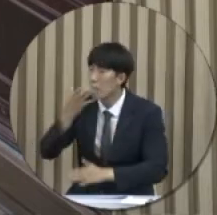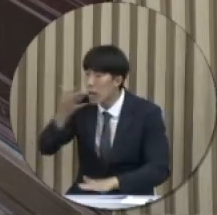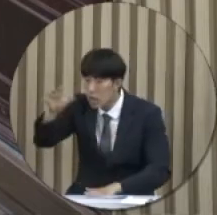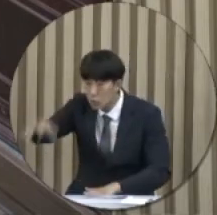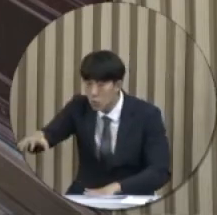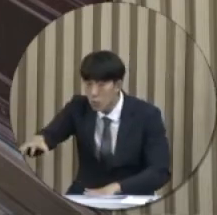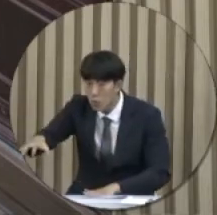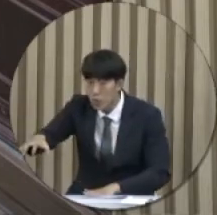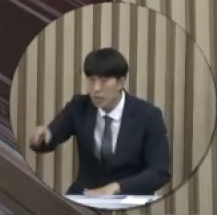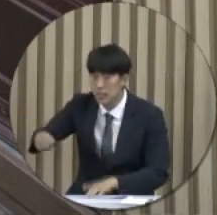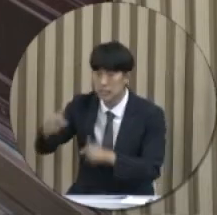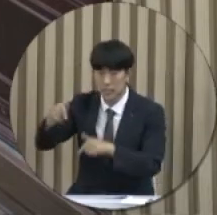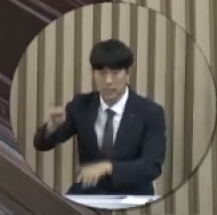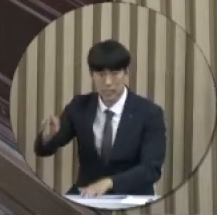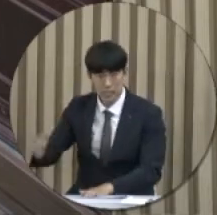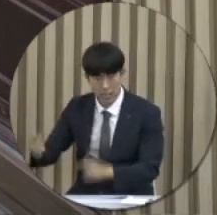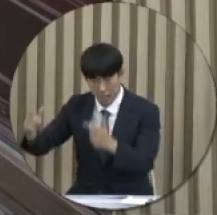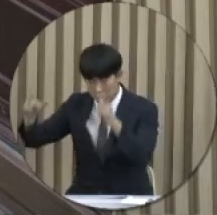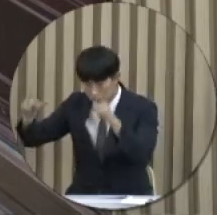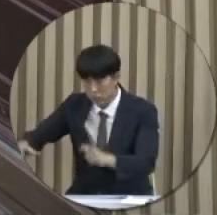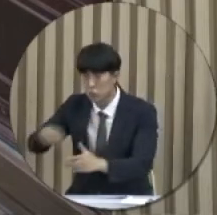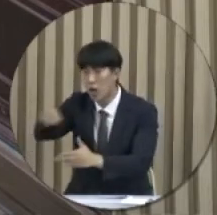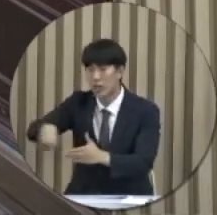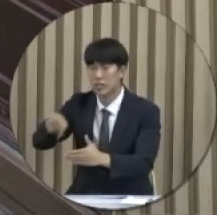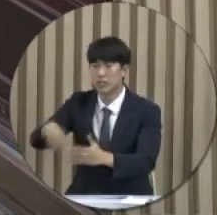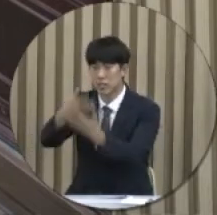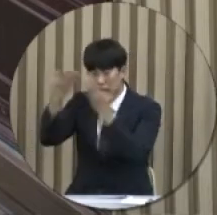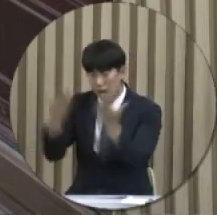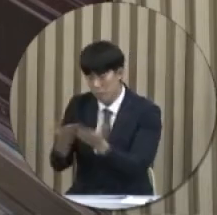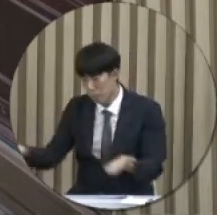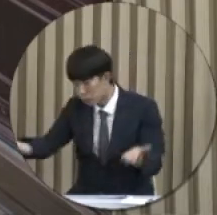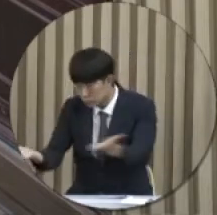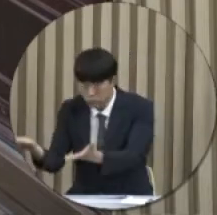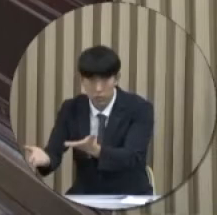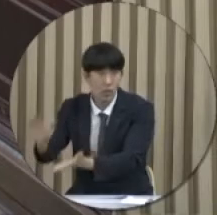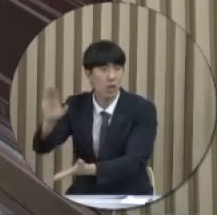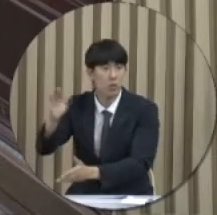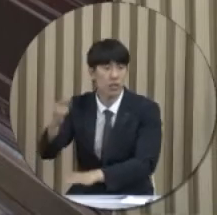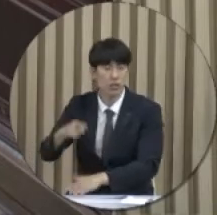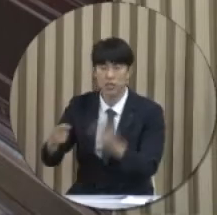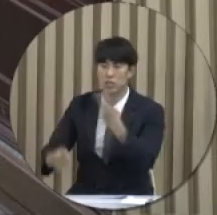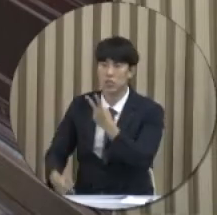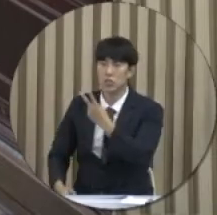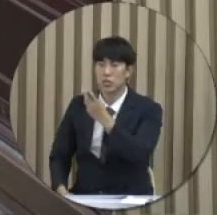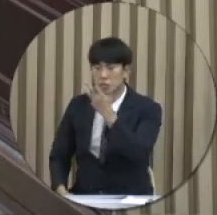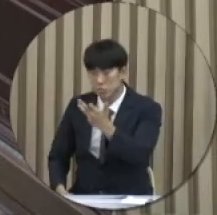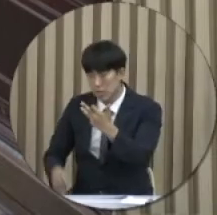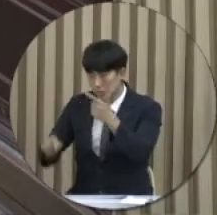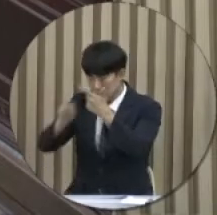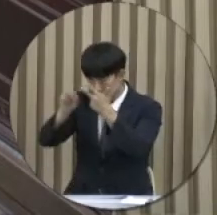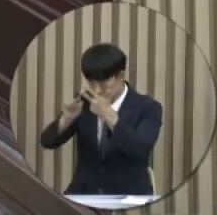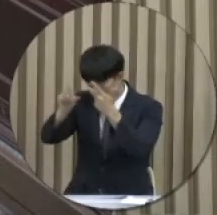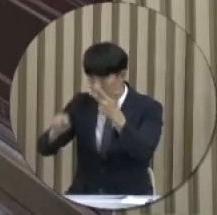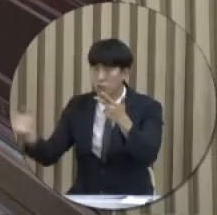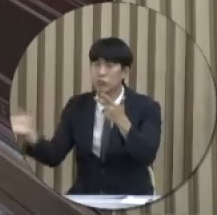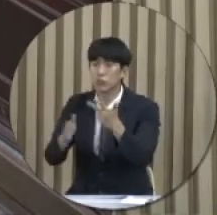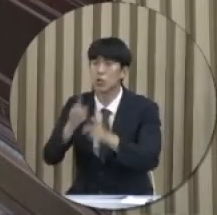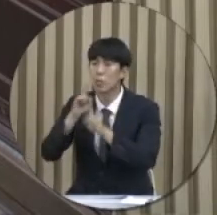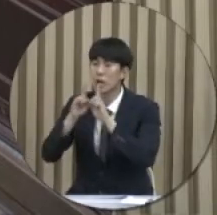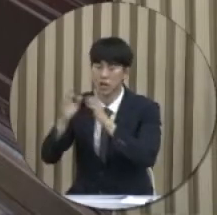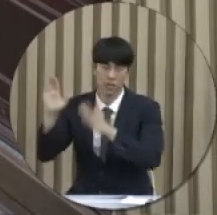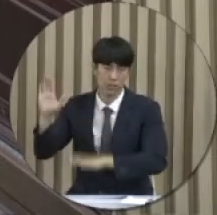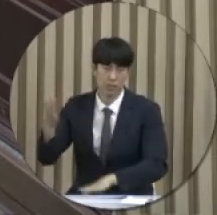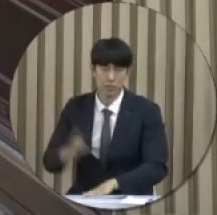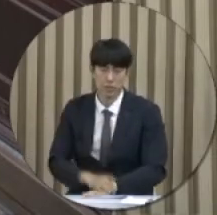거기에서 제공해야 된다는 주장을 제가 2018년 7월부터 얘기를 한 겁니다. 아마 그때 서명했으면